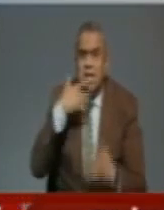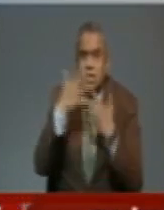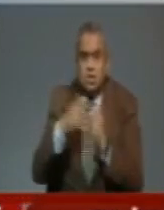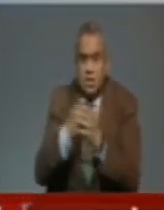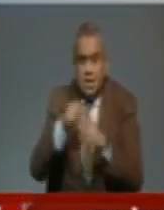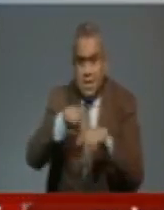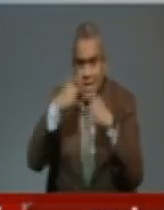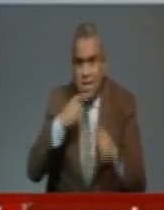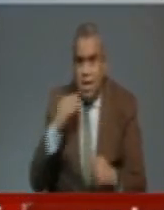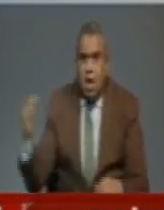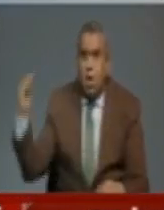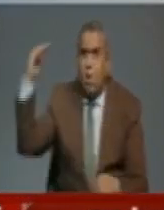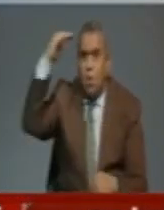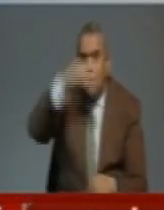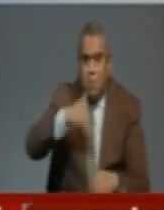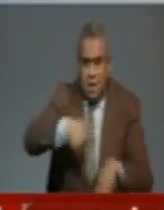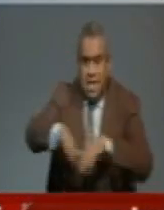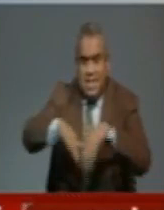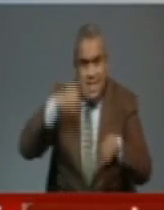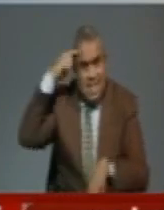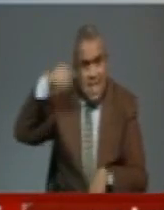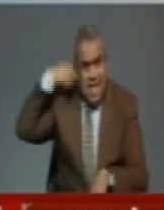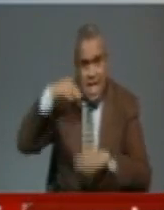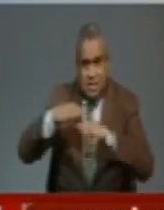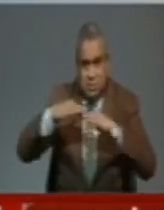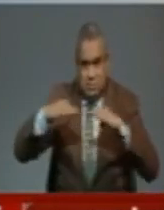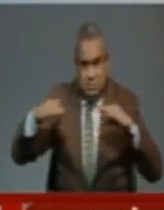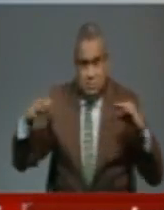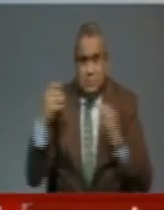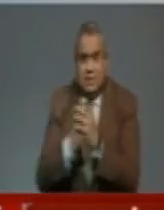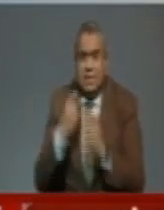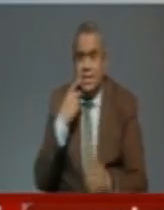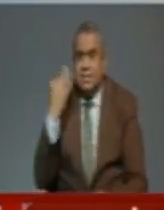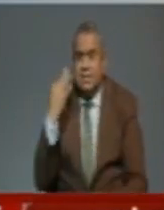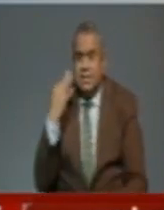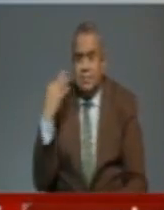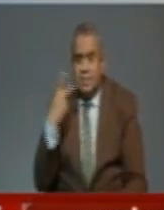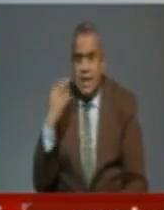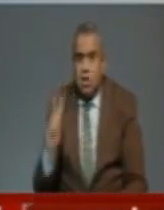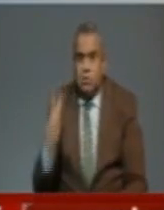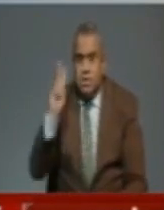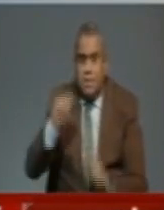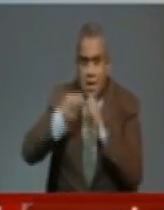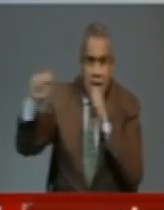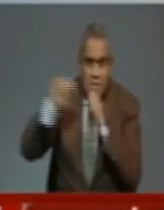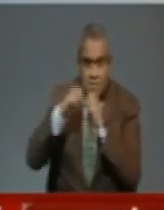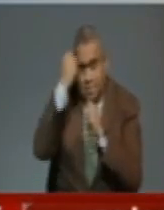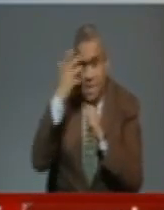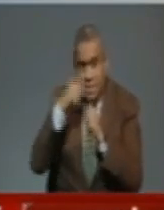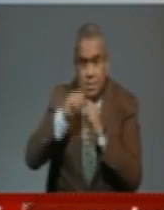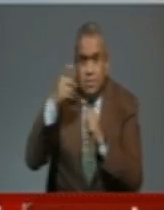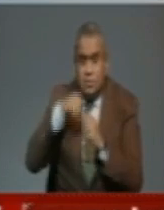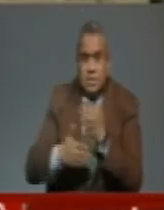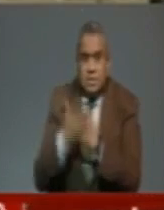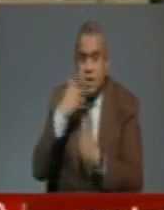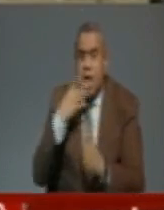والكباري اللي تابعه لوزاره النقل بطول 3270 متر، وصلت نسبه تنفيذها النهارده الى